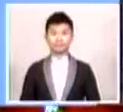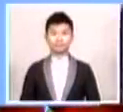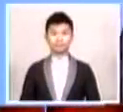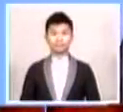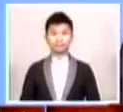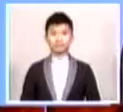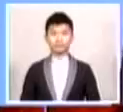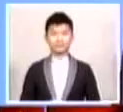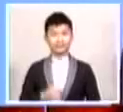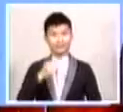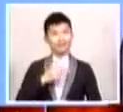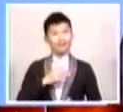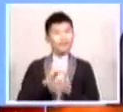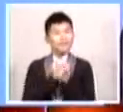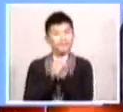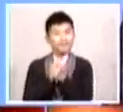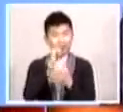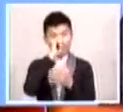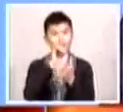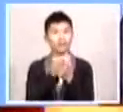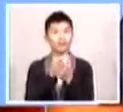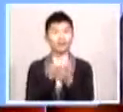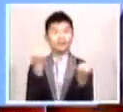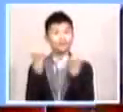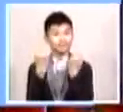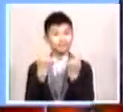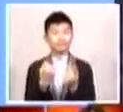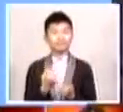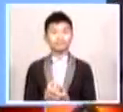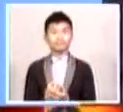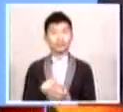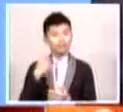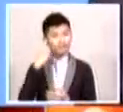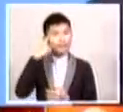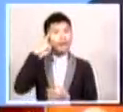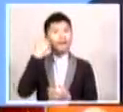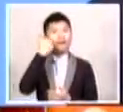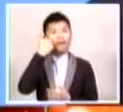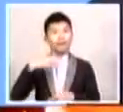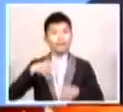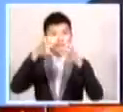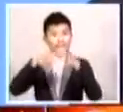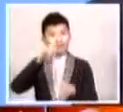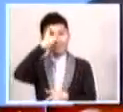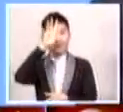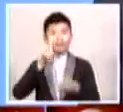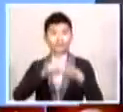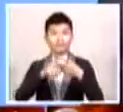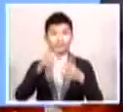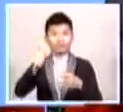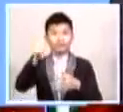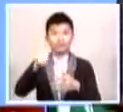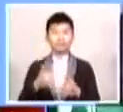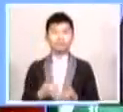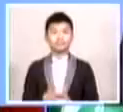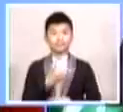敢各想的好朋友，尤其我特别会想到咱冲动的主席甘炳